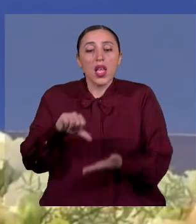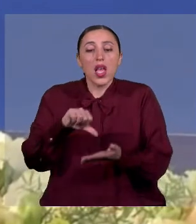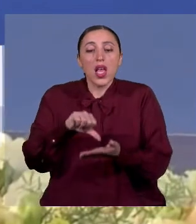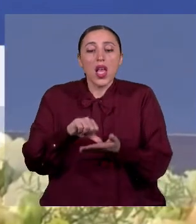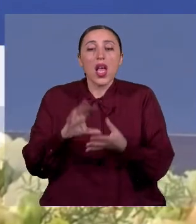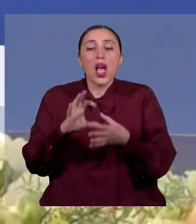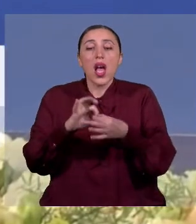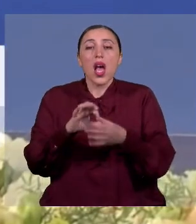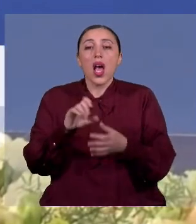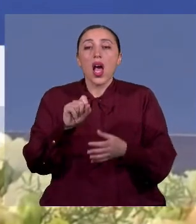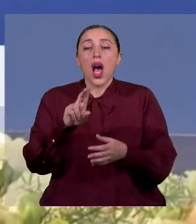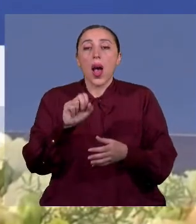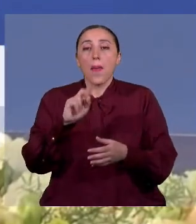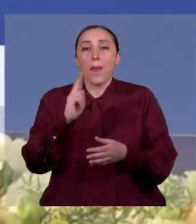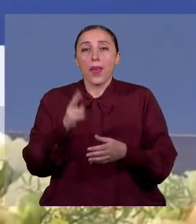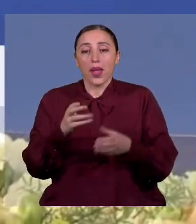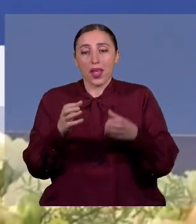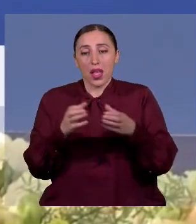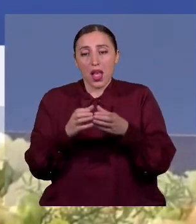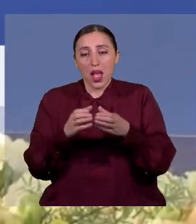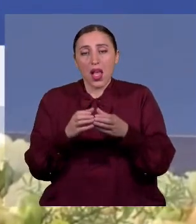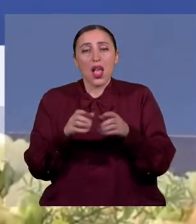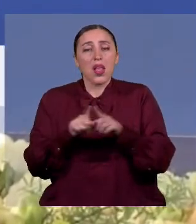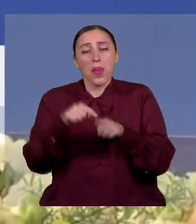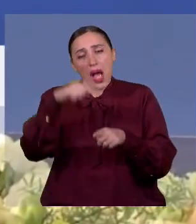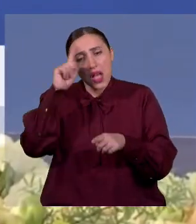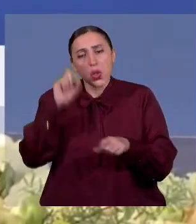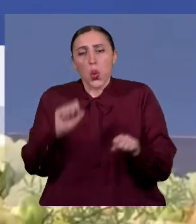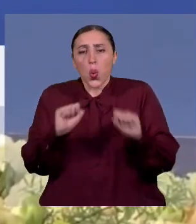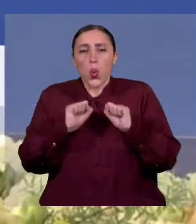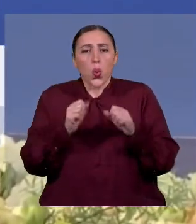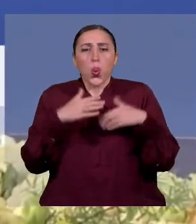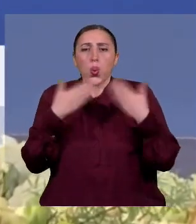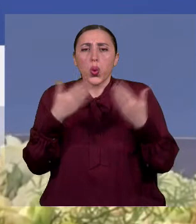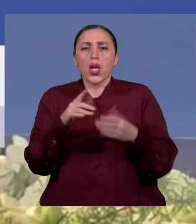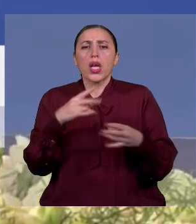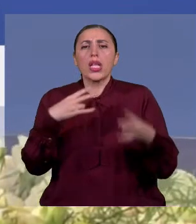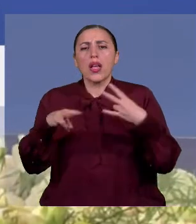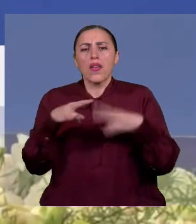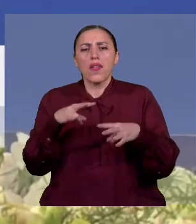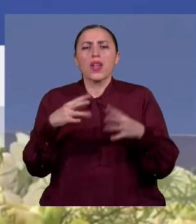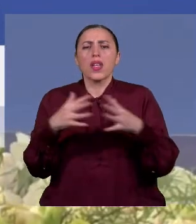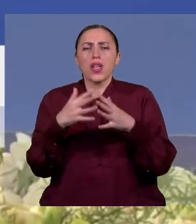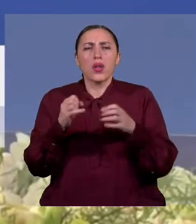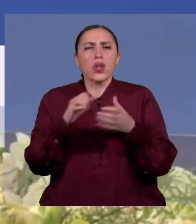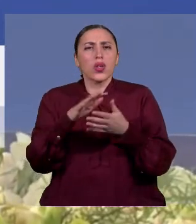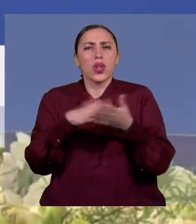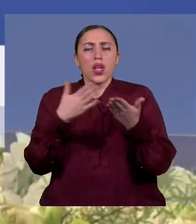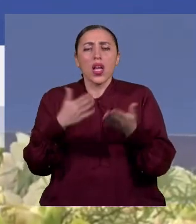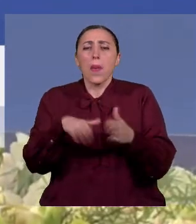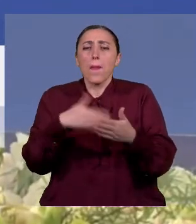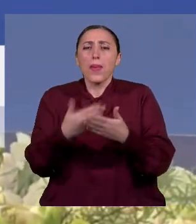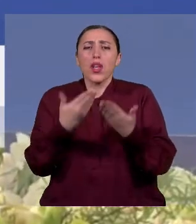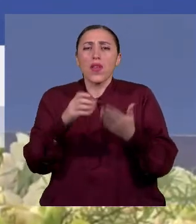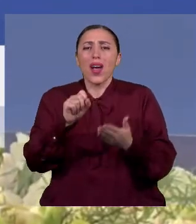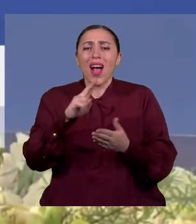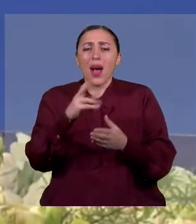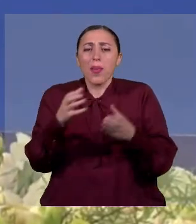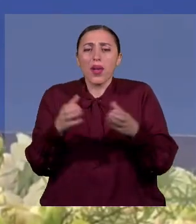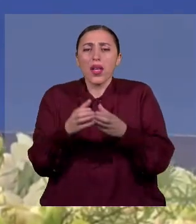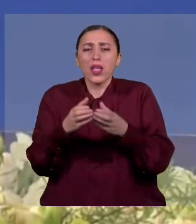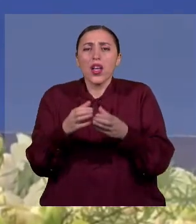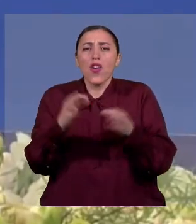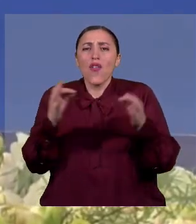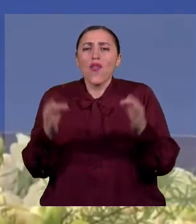ՀԱՊԿ-ին որևէ կերպ չզսպեց Ադրբեջանի ագրեսիվ գործողությունները եւ փաստացի մինչեւ հիմա մենք Դաշինքից որևէ արձագանք չենք